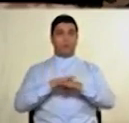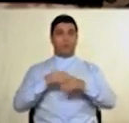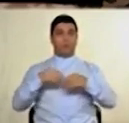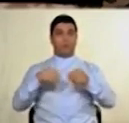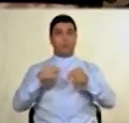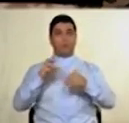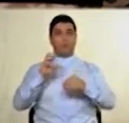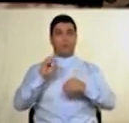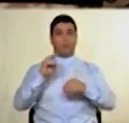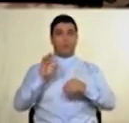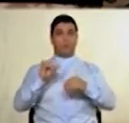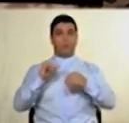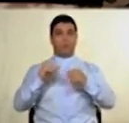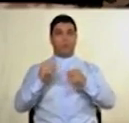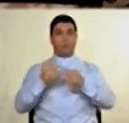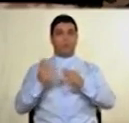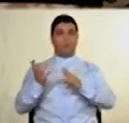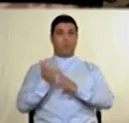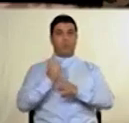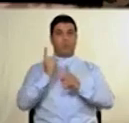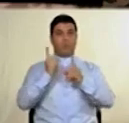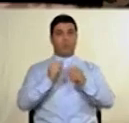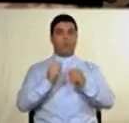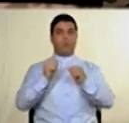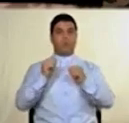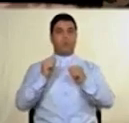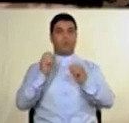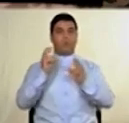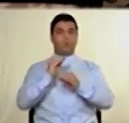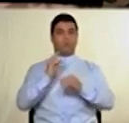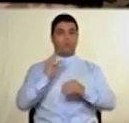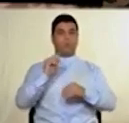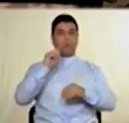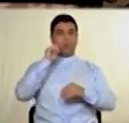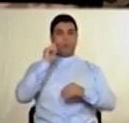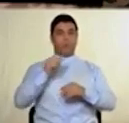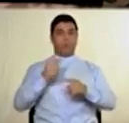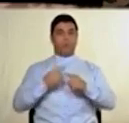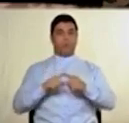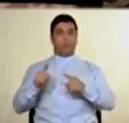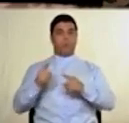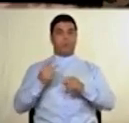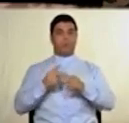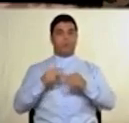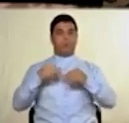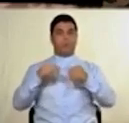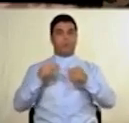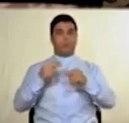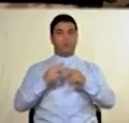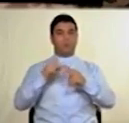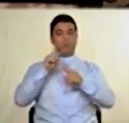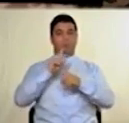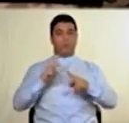beda urug'idan ham olib ketishga muvaffaq bo'ladi. Va albatta xitoyliklar beda urug'idan, demak, xabardor